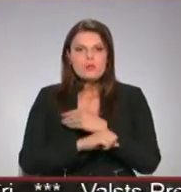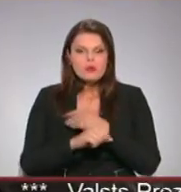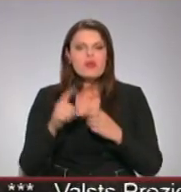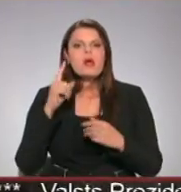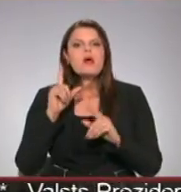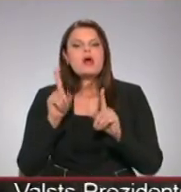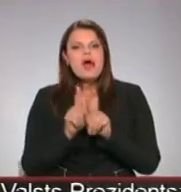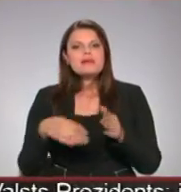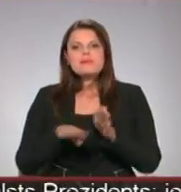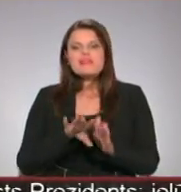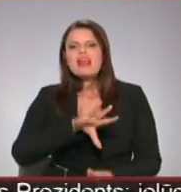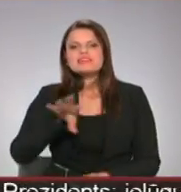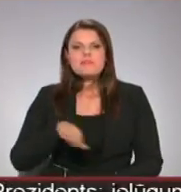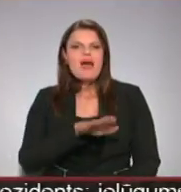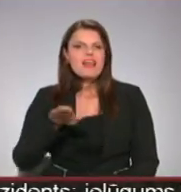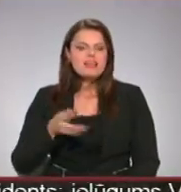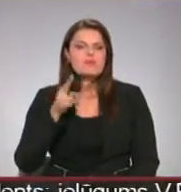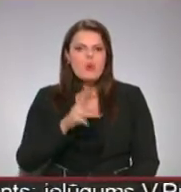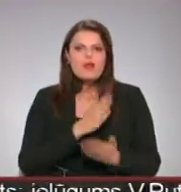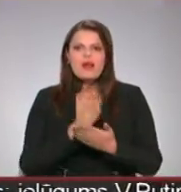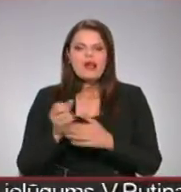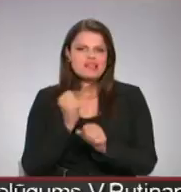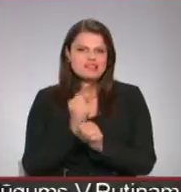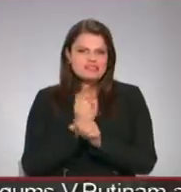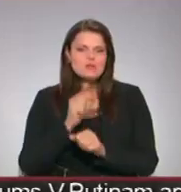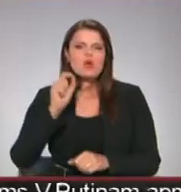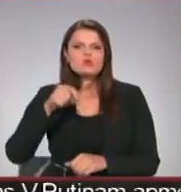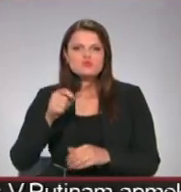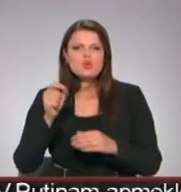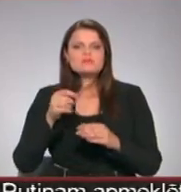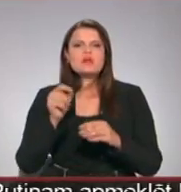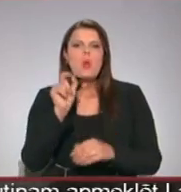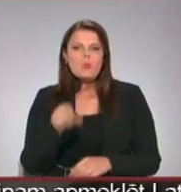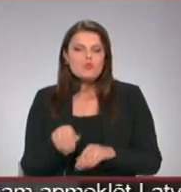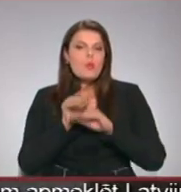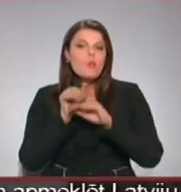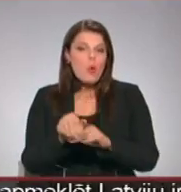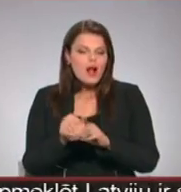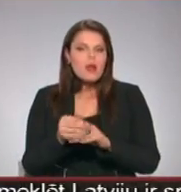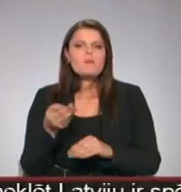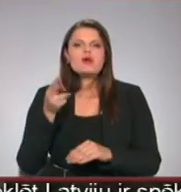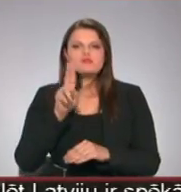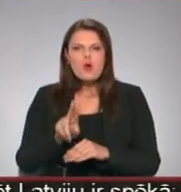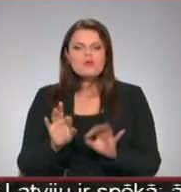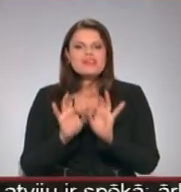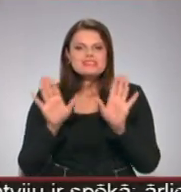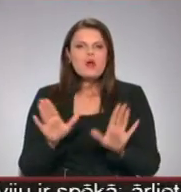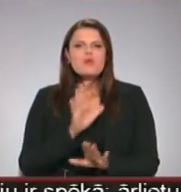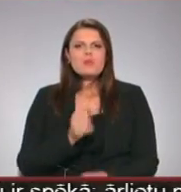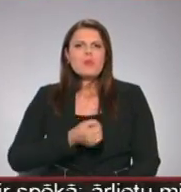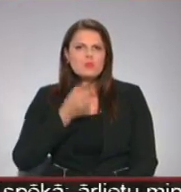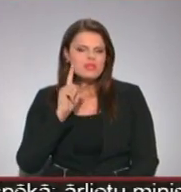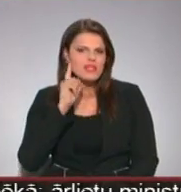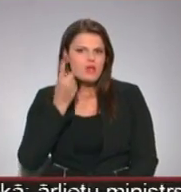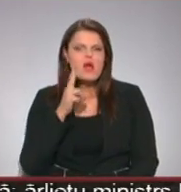arī pārējā ģimene, un tad rit intensīvs darbs. Sulas tiek pildītas pudelēs noglabātas. Līvija stāsta, ka sākotnēji bijis grūti